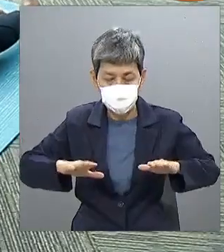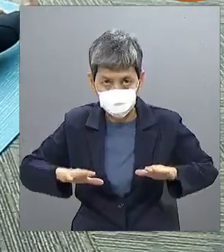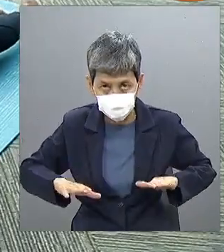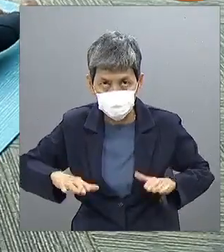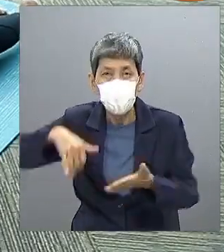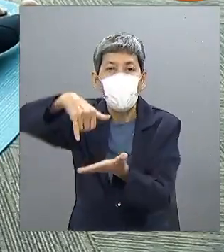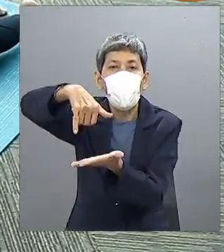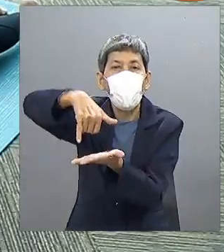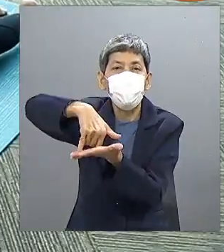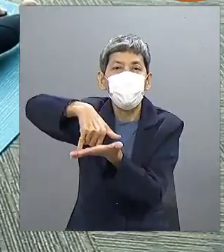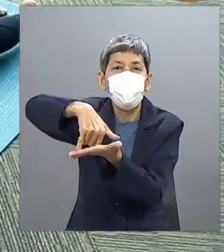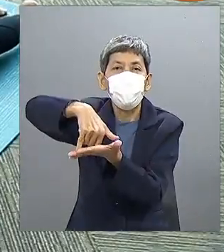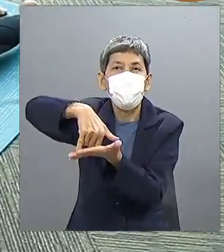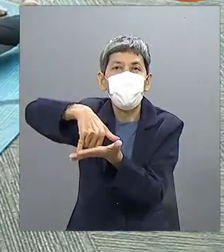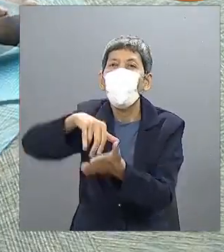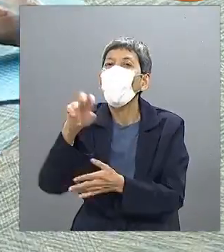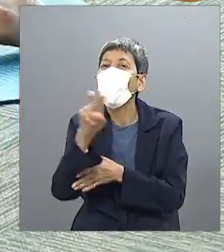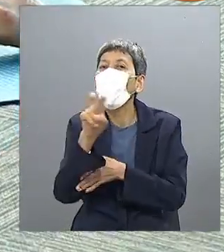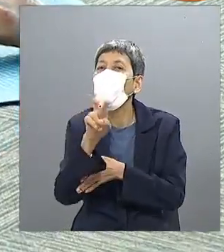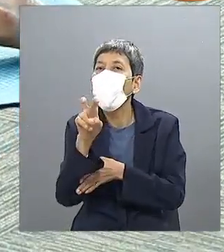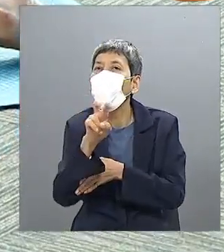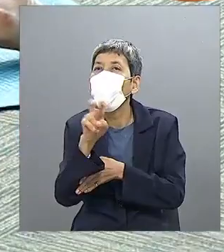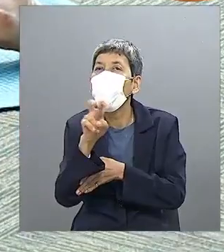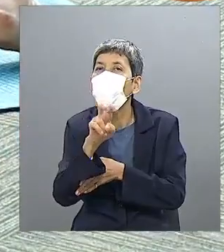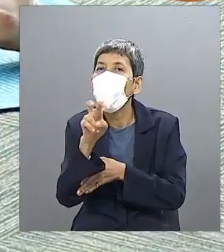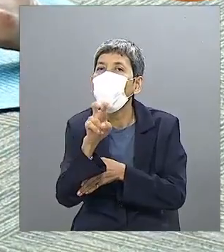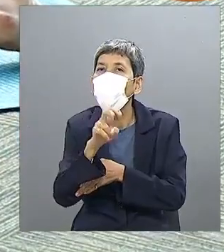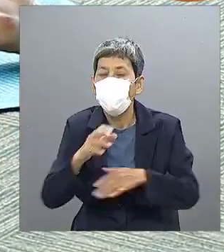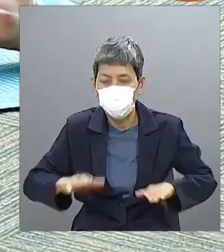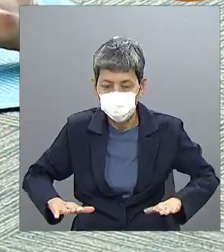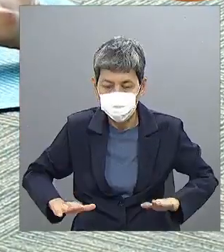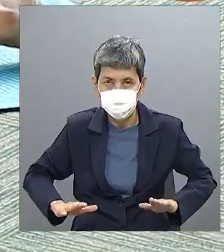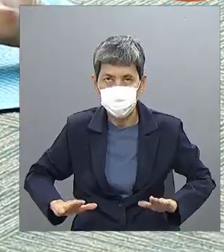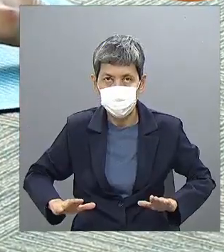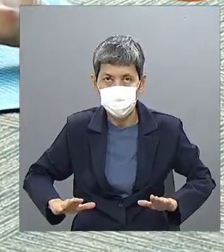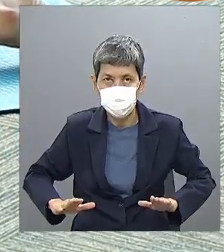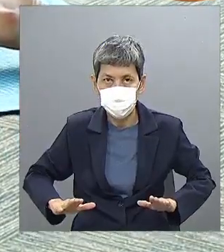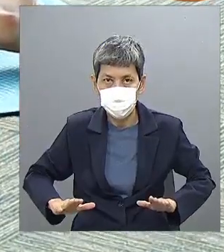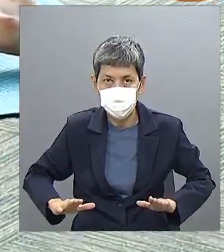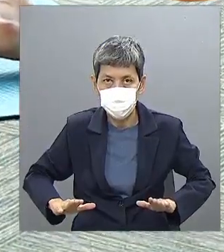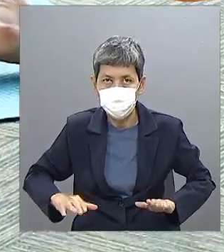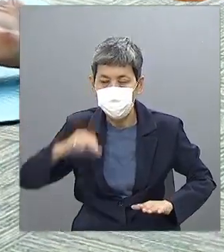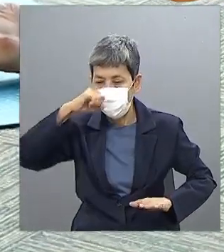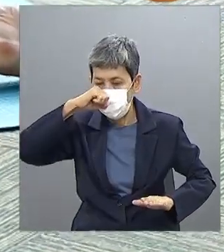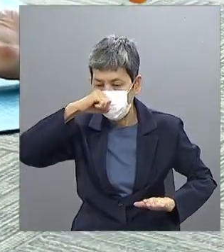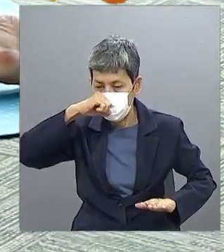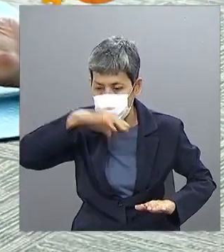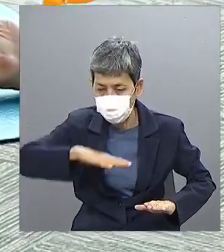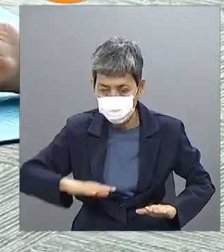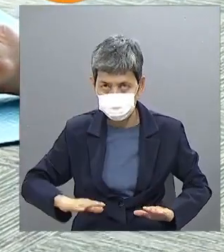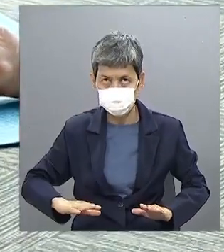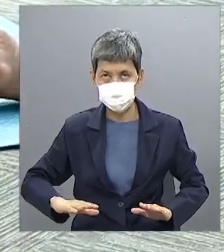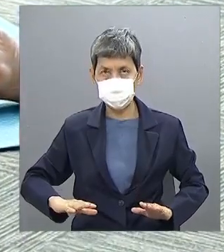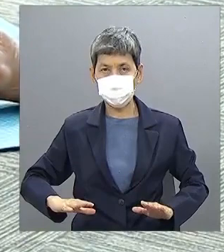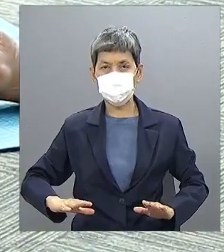ผ่าต่อไปเป็น 5งูค่ะหายใจเข้าค่ะม้วนลายเปิดไปด้านหลังหายใจออกค่อยๆยกเราโตขึ้นเรื่อยช่างมา